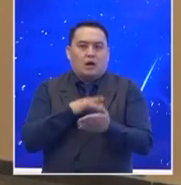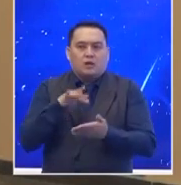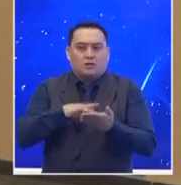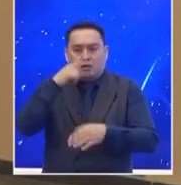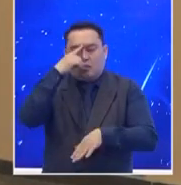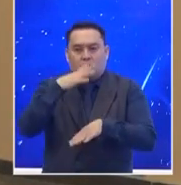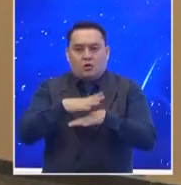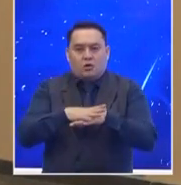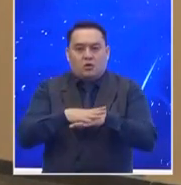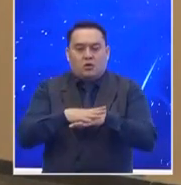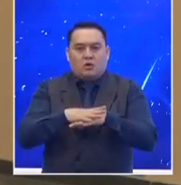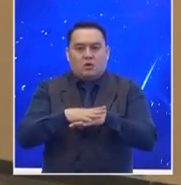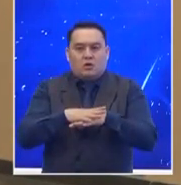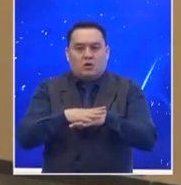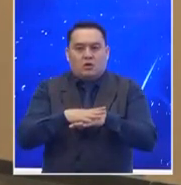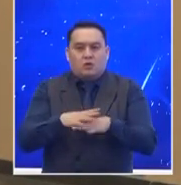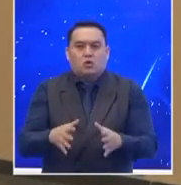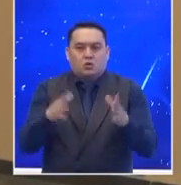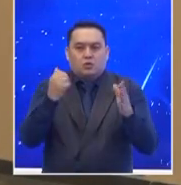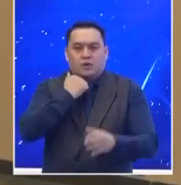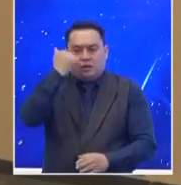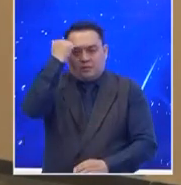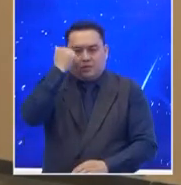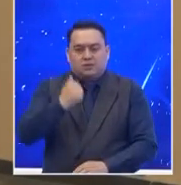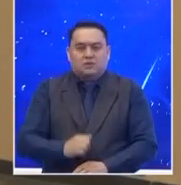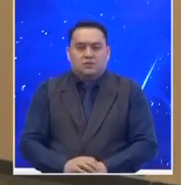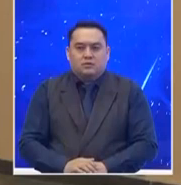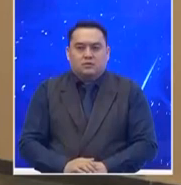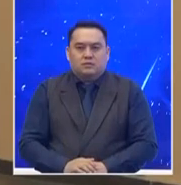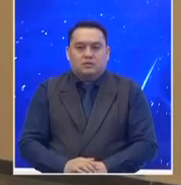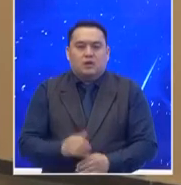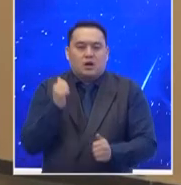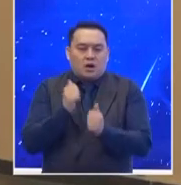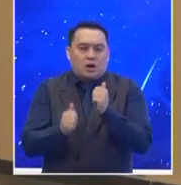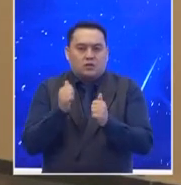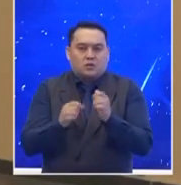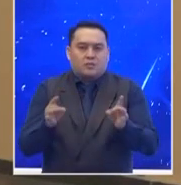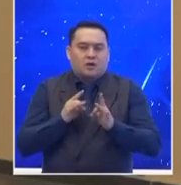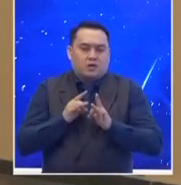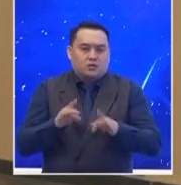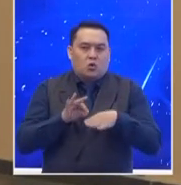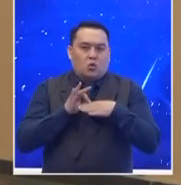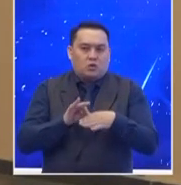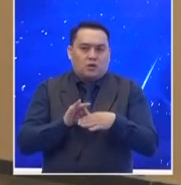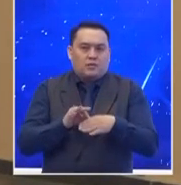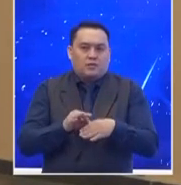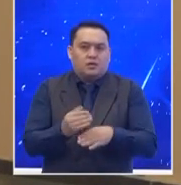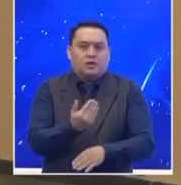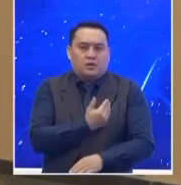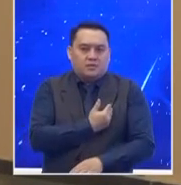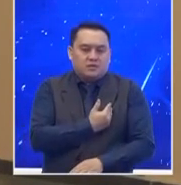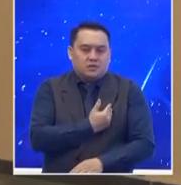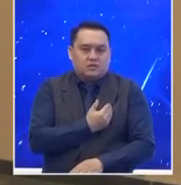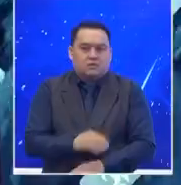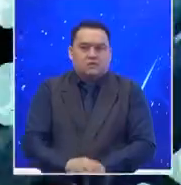әкімі Бақтияр Әлтайұлына үлкен алғысымызды білдіреміз. Үнемі осылай концерттер өтіп тұрса екен дейміз.